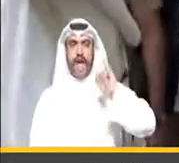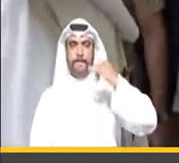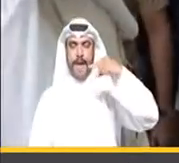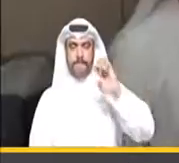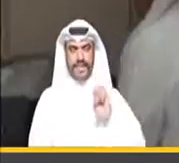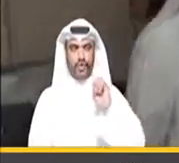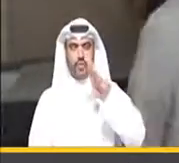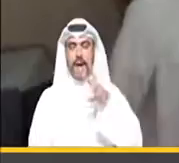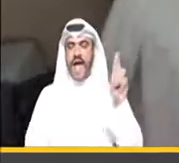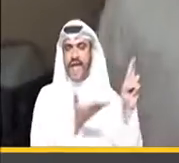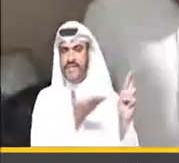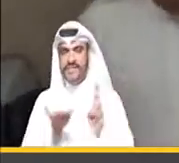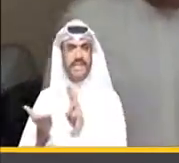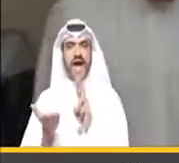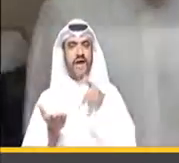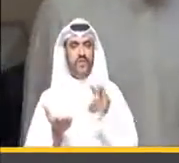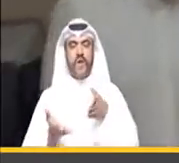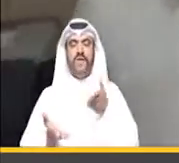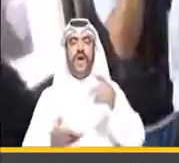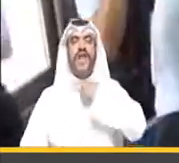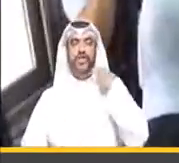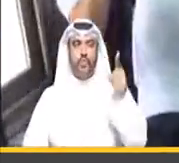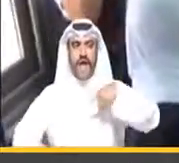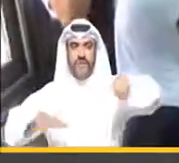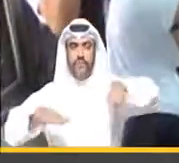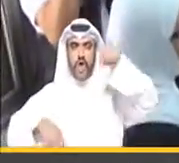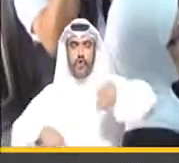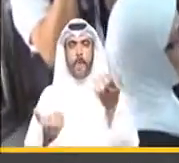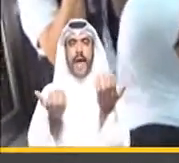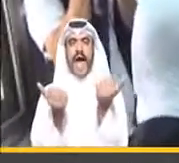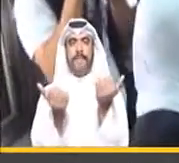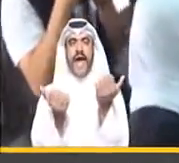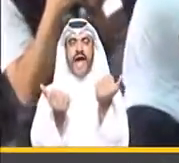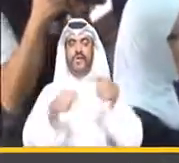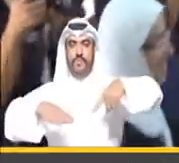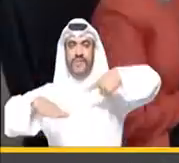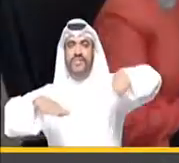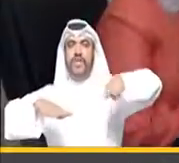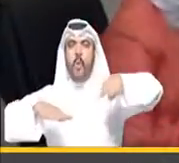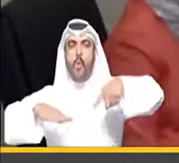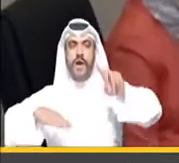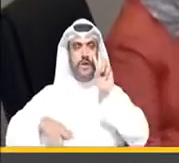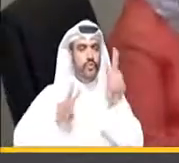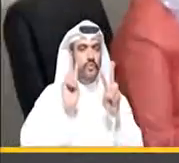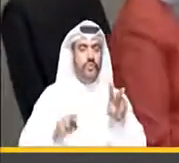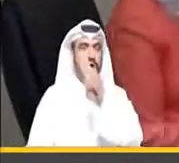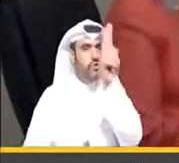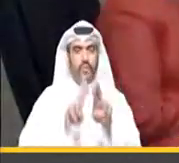محمد الخالد الحمد الصباح اليوم الأربعاء الموافق 26 من شهر أكتوبر